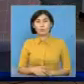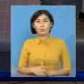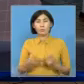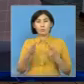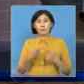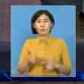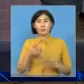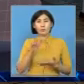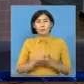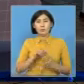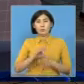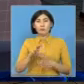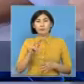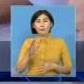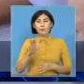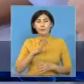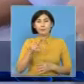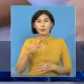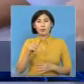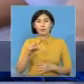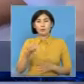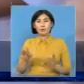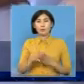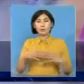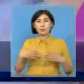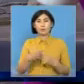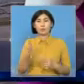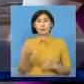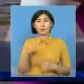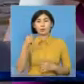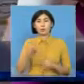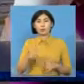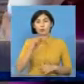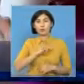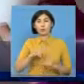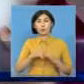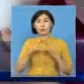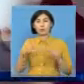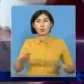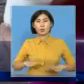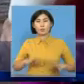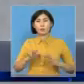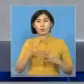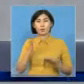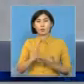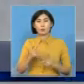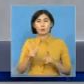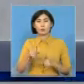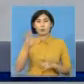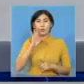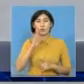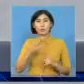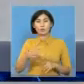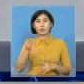Технолог, занимающийся производством кумыса, Айман Ксупова вместе с семьей уже не первый год работает над развитием коневодства на селе. По словам женщины,